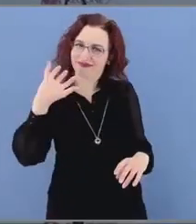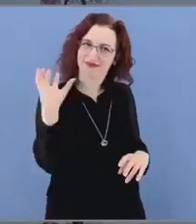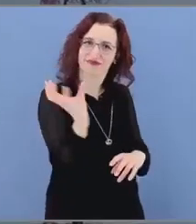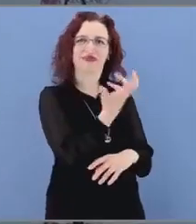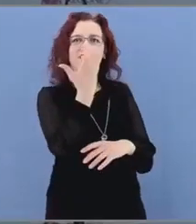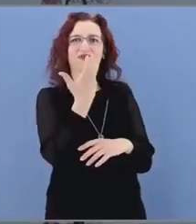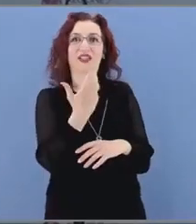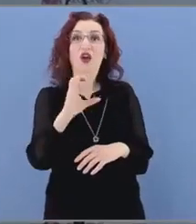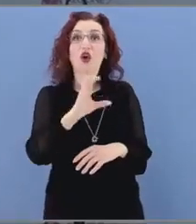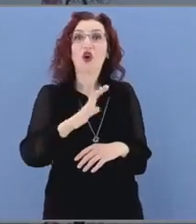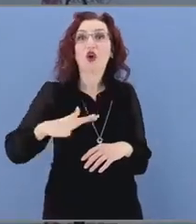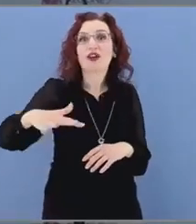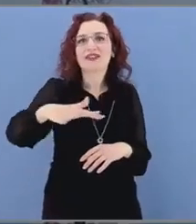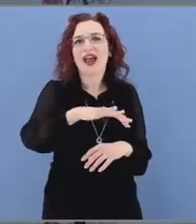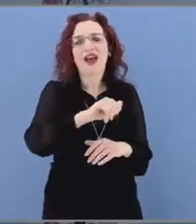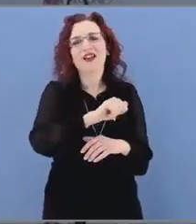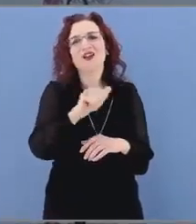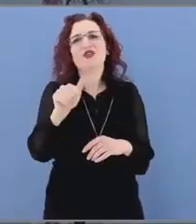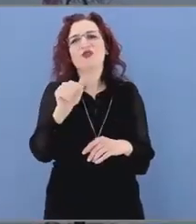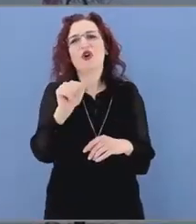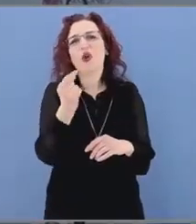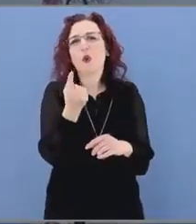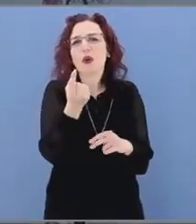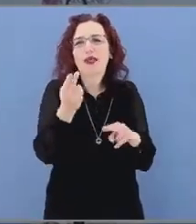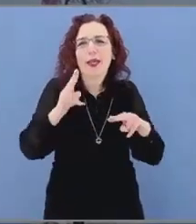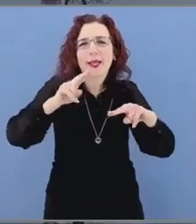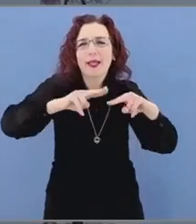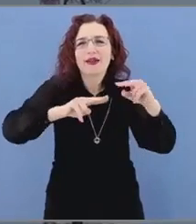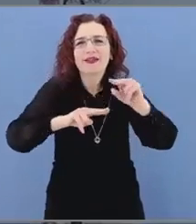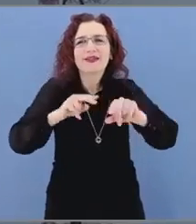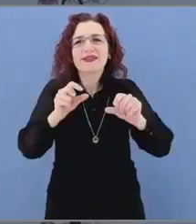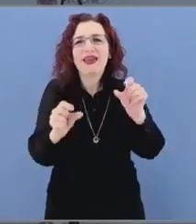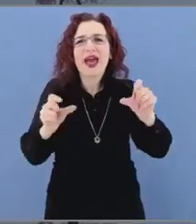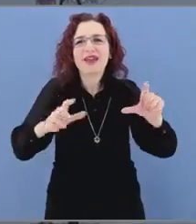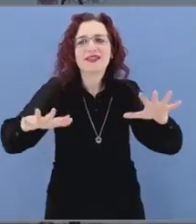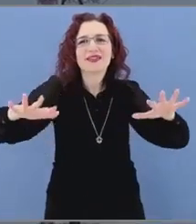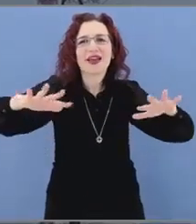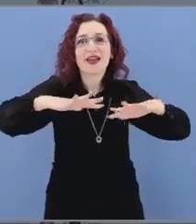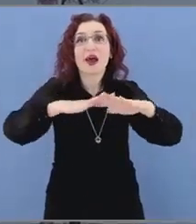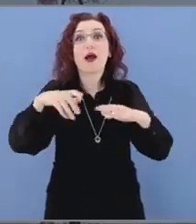strategia. Col presidente Zingaretti abbiamo voluto che l'ATER